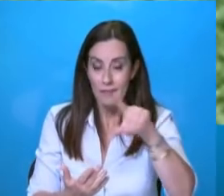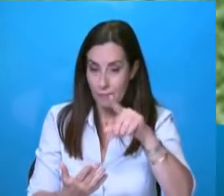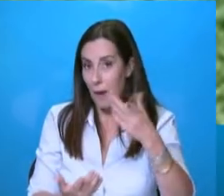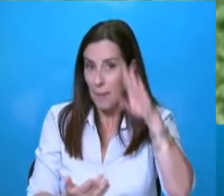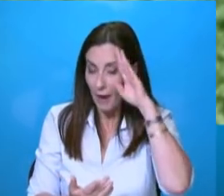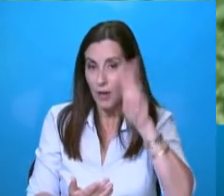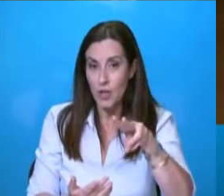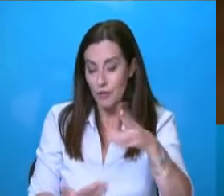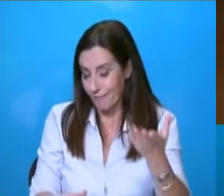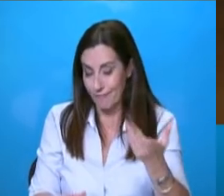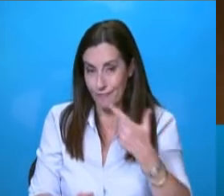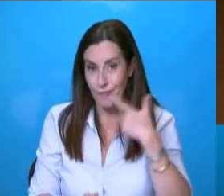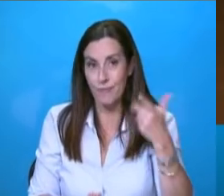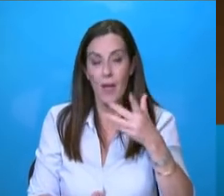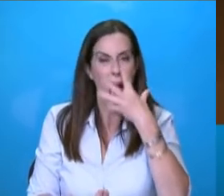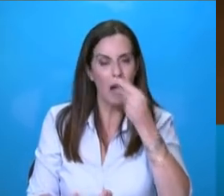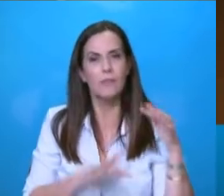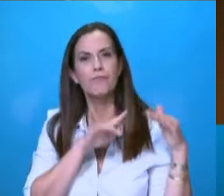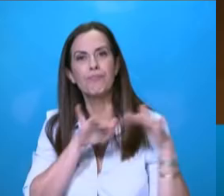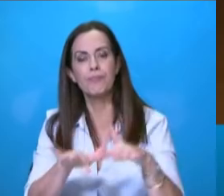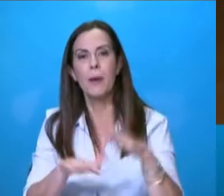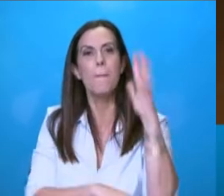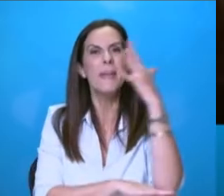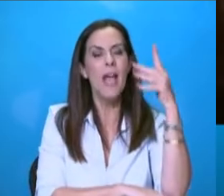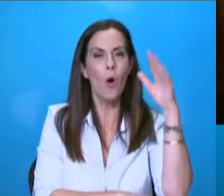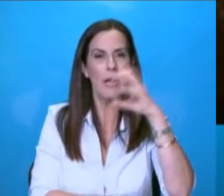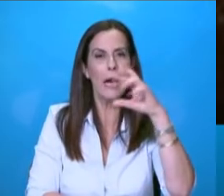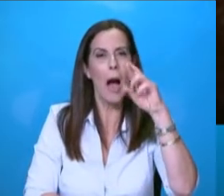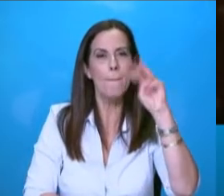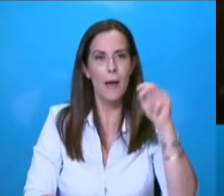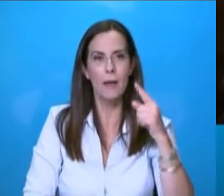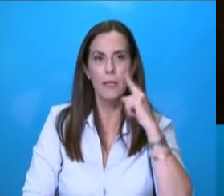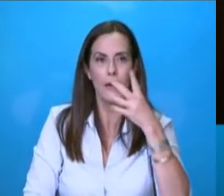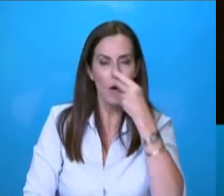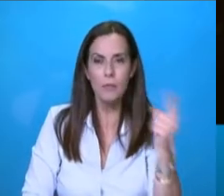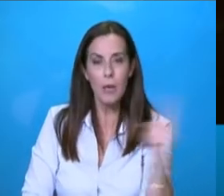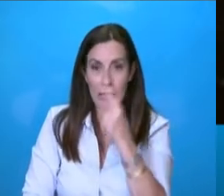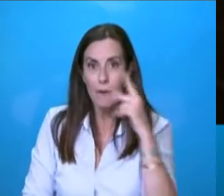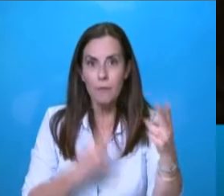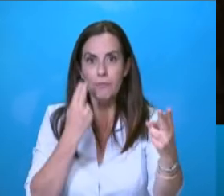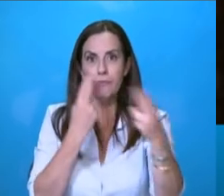חיפה מוכר כבר שנים לחזירי הבר מיערות הכרמל. תראה איפה החזירים